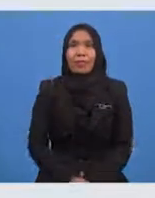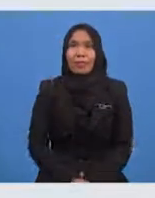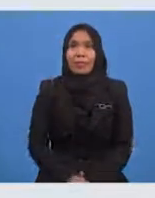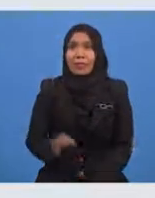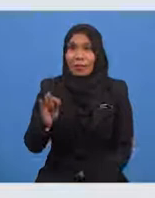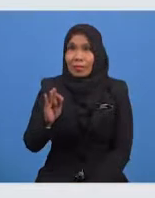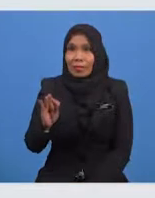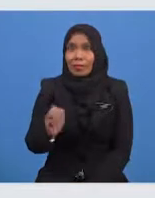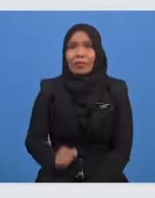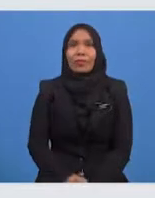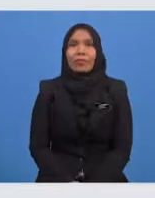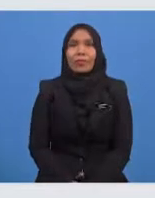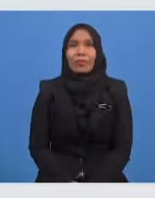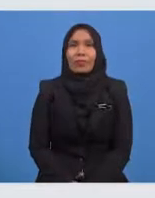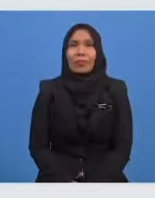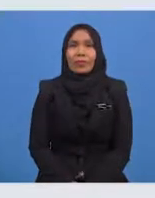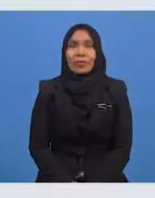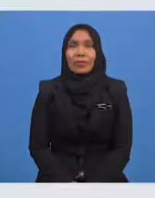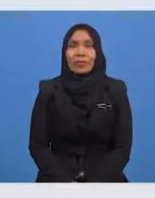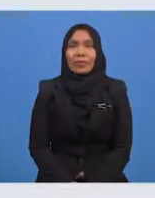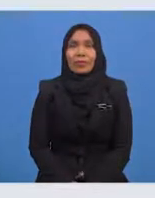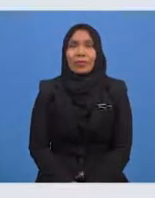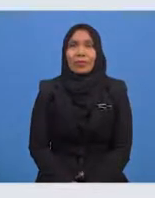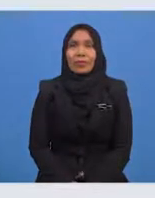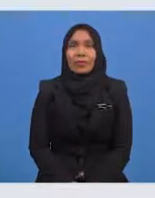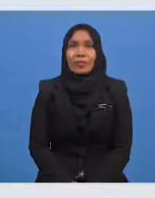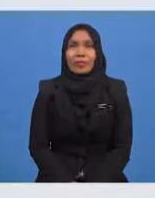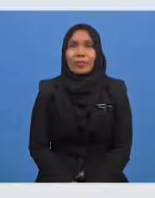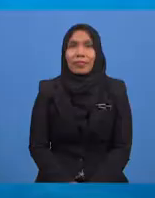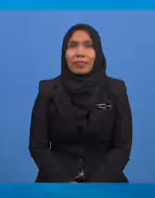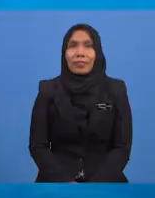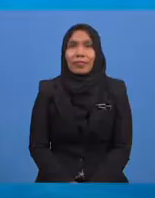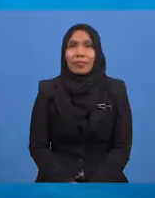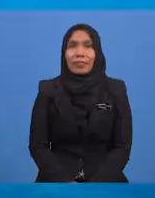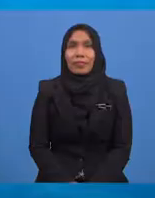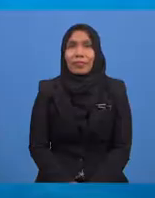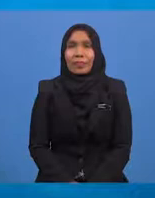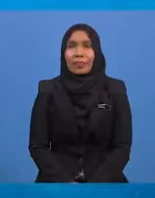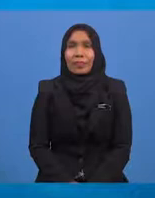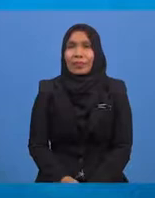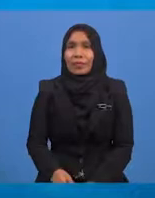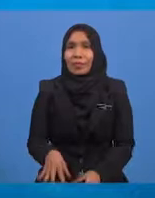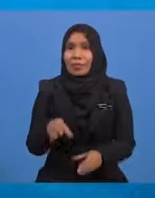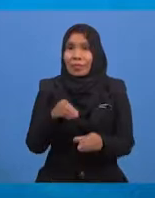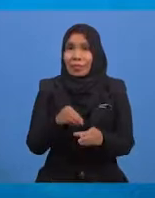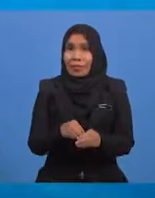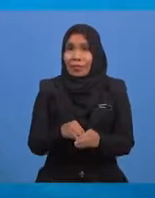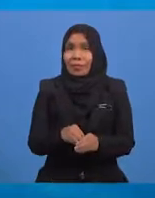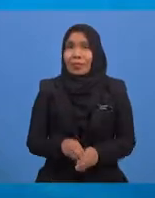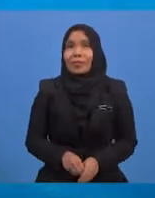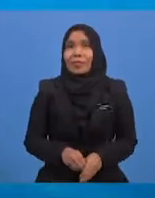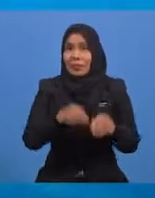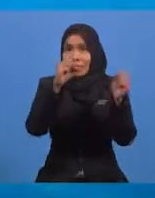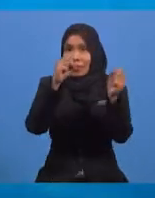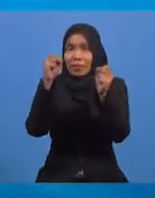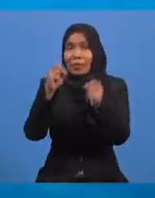membawa perubahan kepada persekitaran perniagaan. Dalam keadaan persekitaran dunia perniagaan yang serba